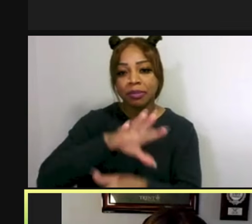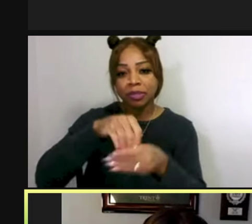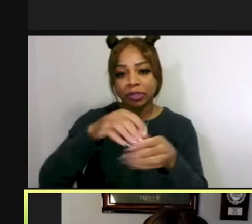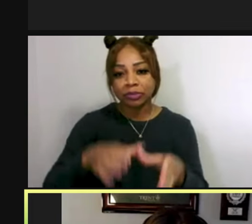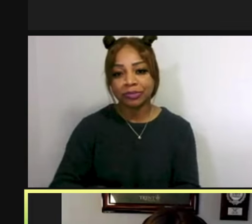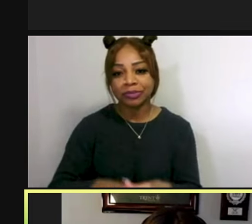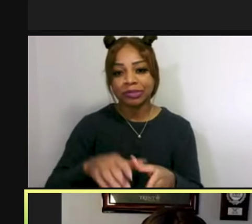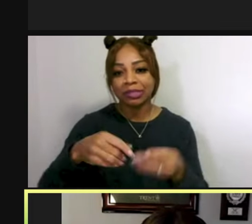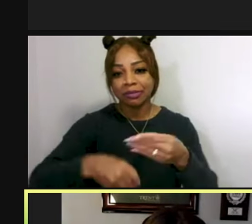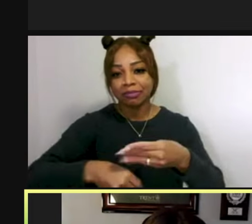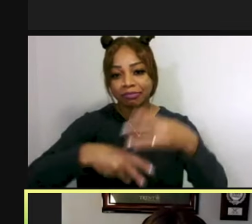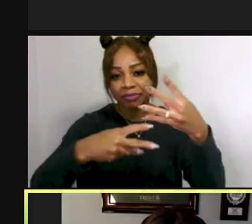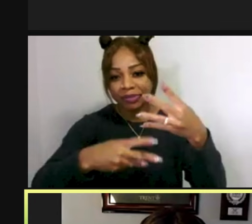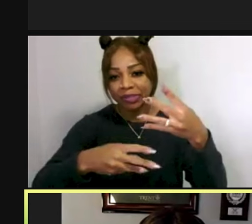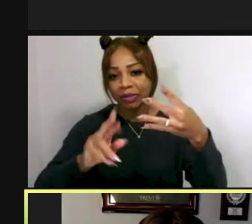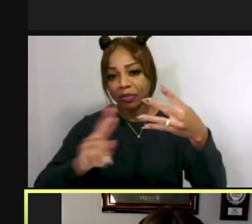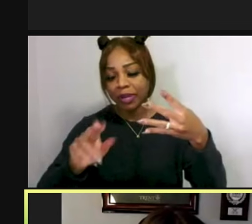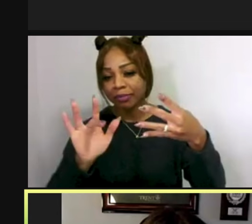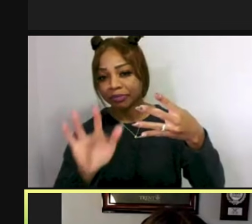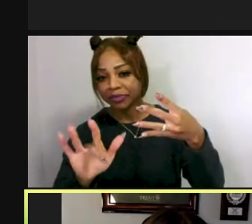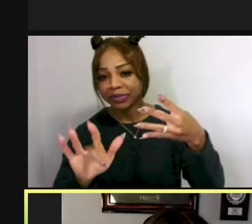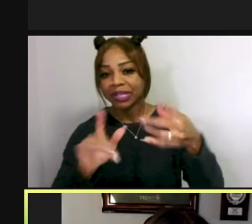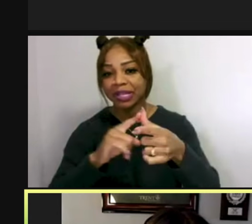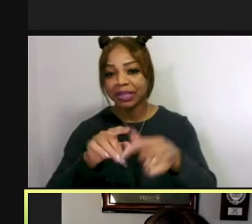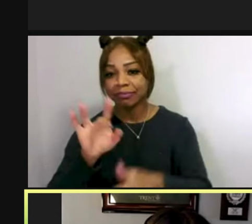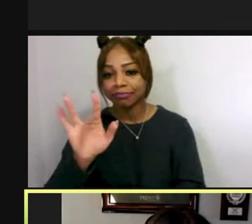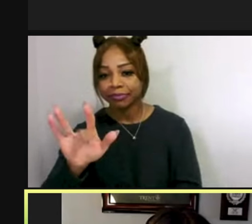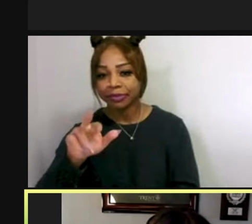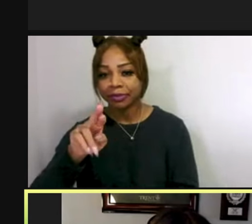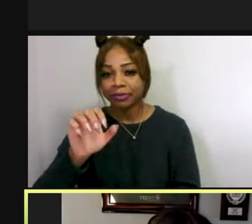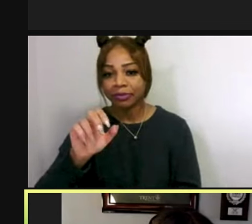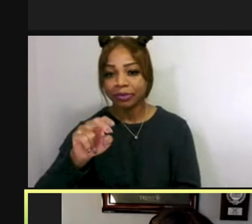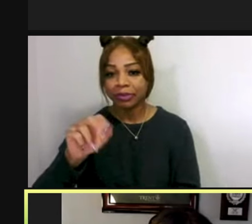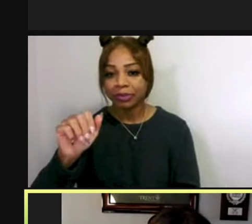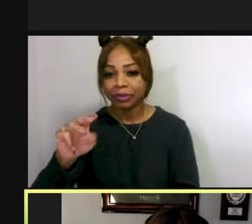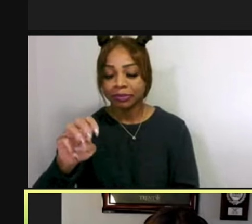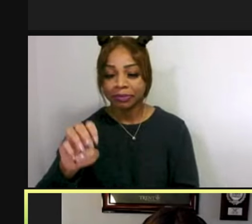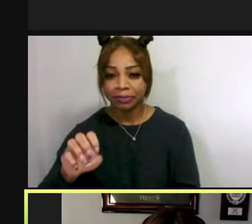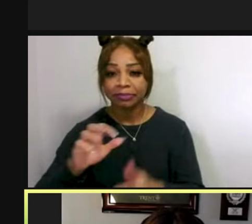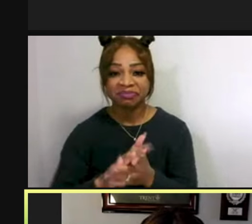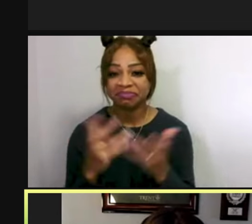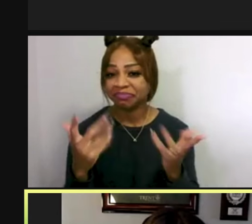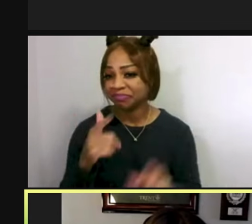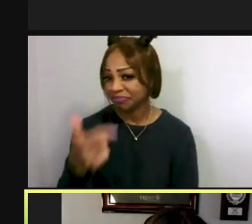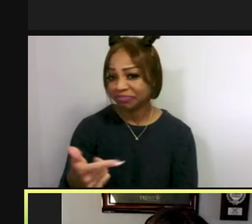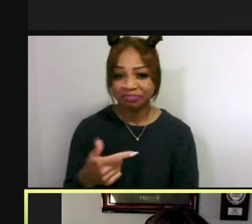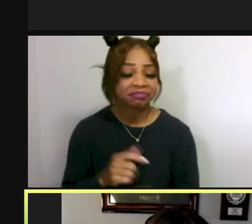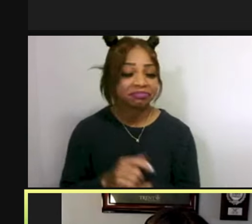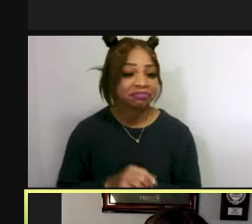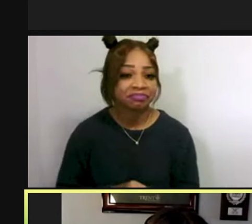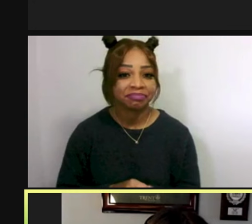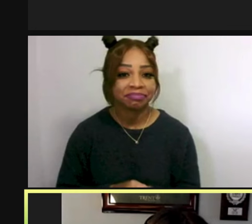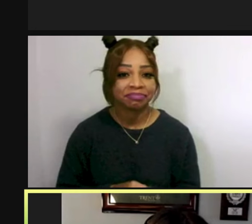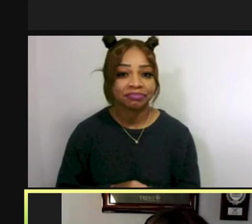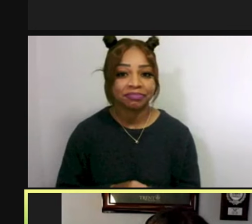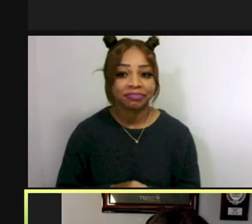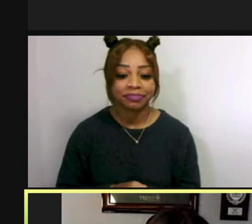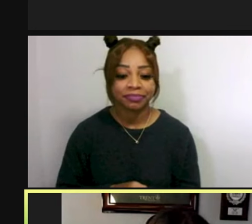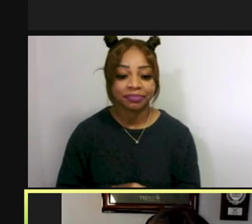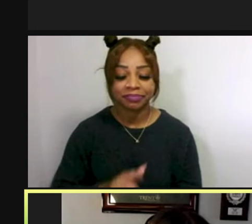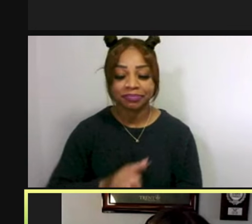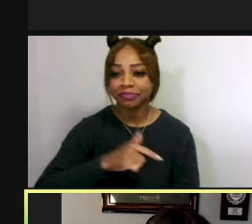votre nom si vous le désirez en cliquant en haut à droite sur la case et vous pouvez vous renommer.